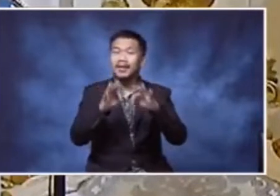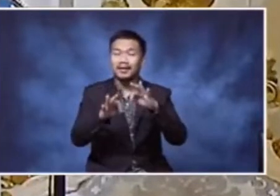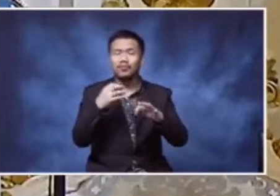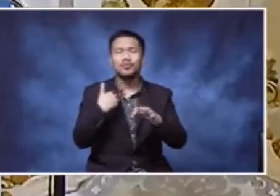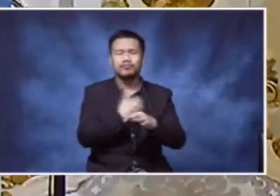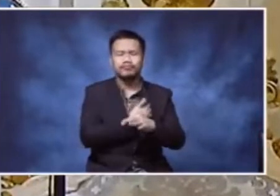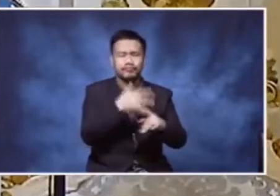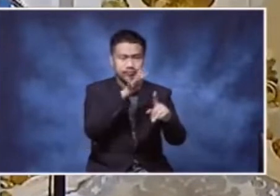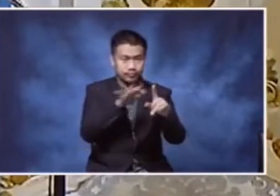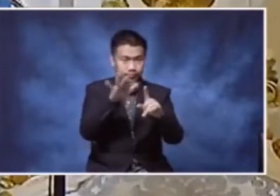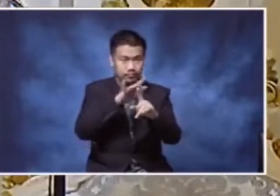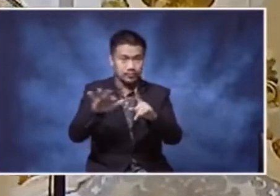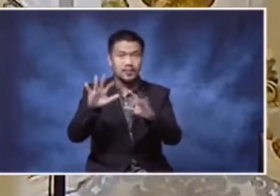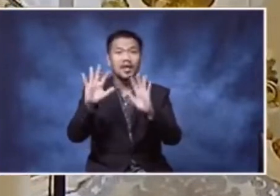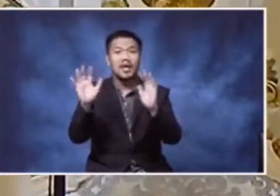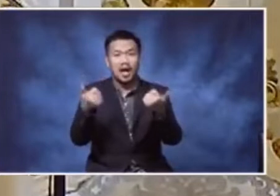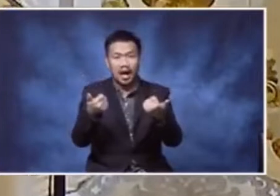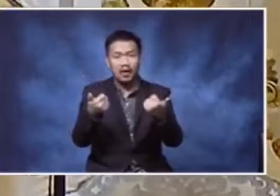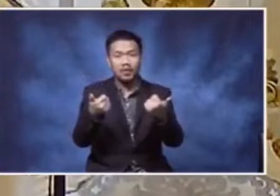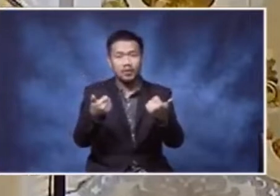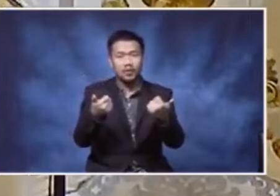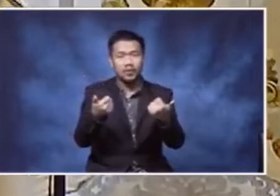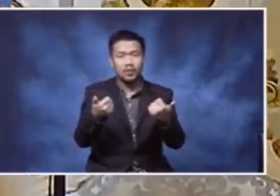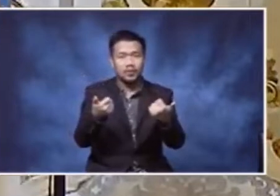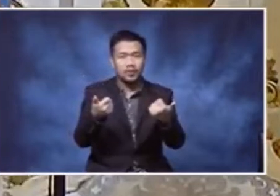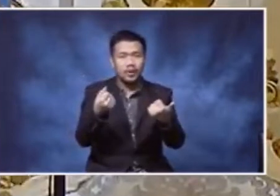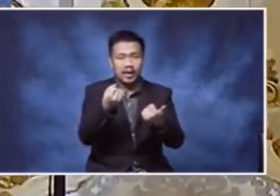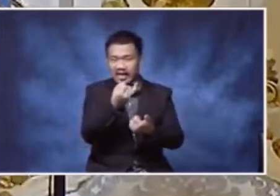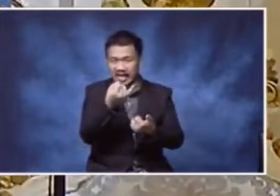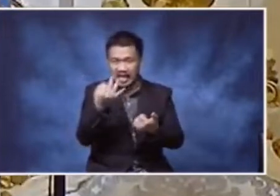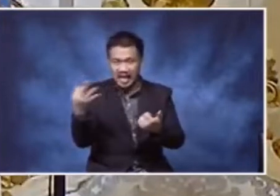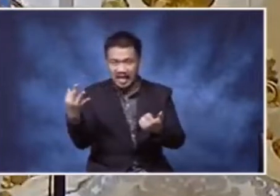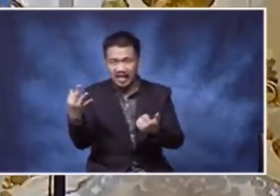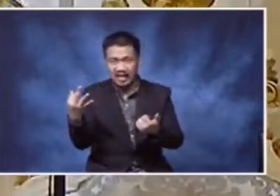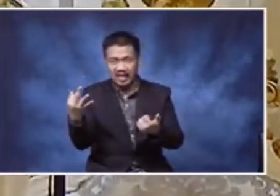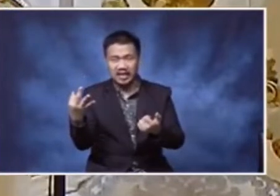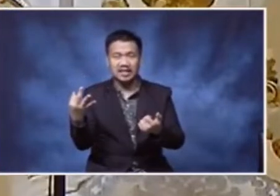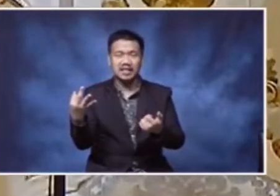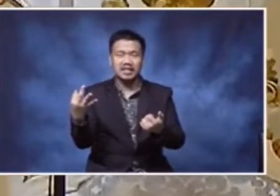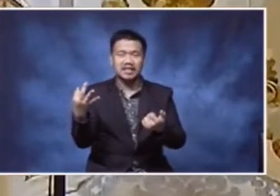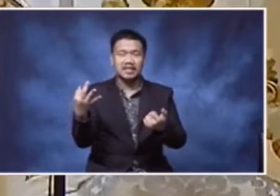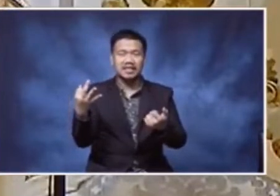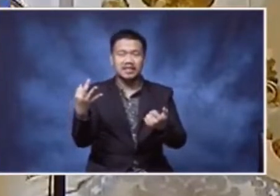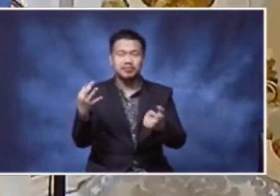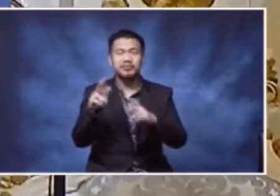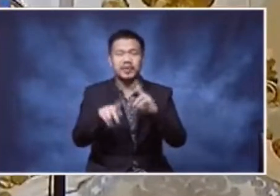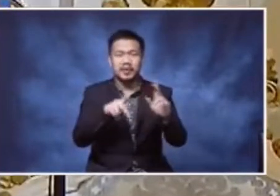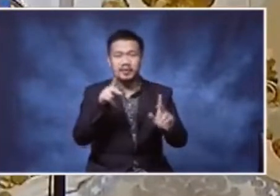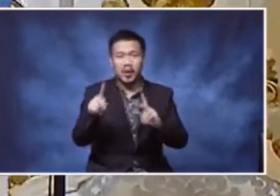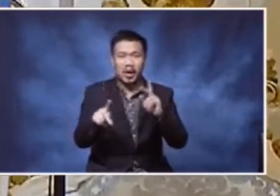Kanya, sa 7 bilyon na mga tao sa mundo,